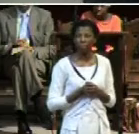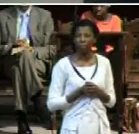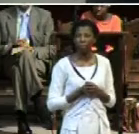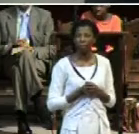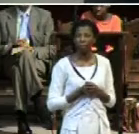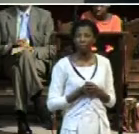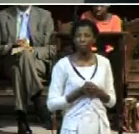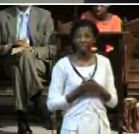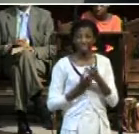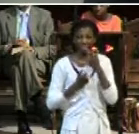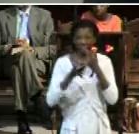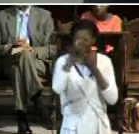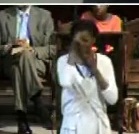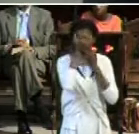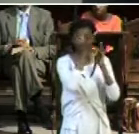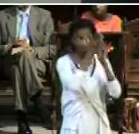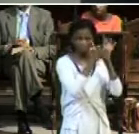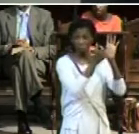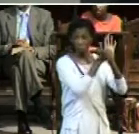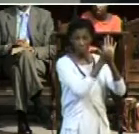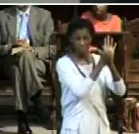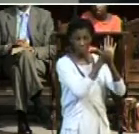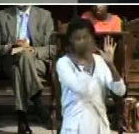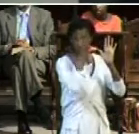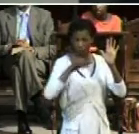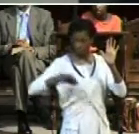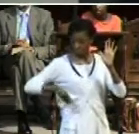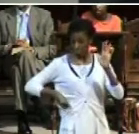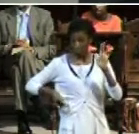l'humanité. Et Jésus ne s'y trompe pas.